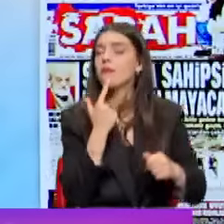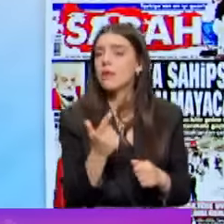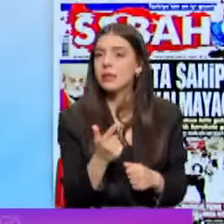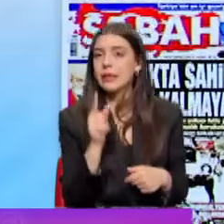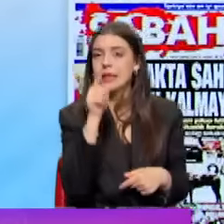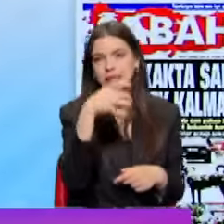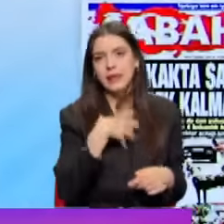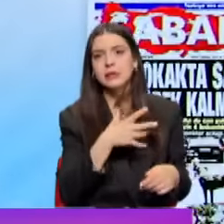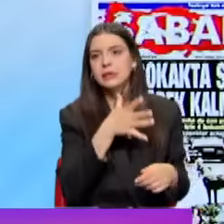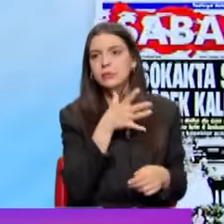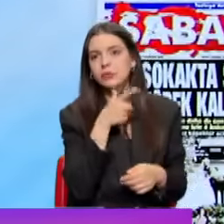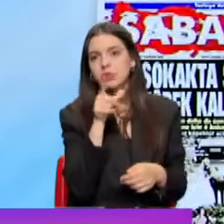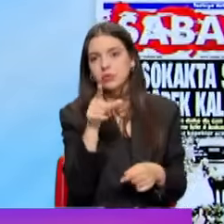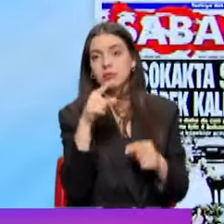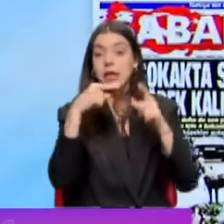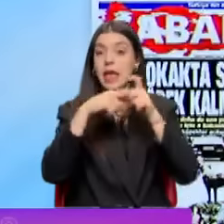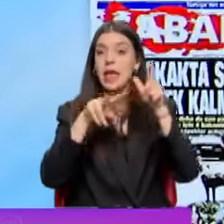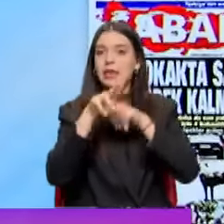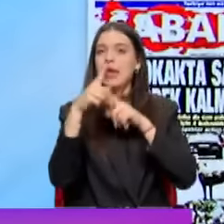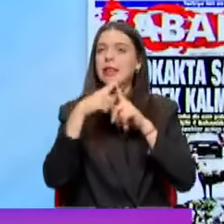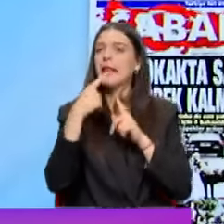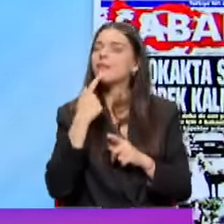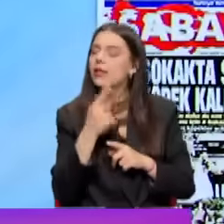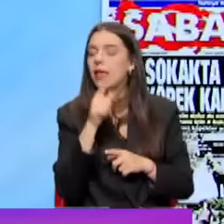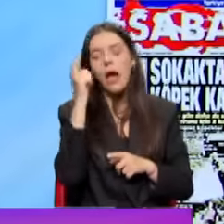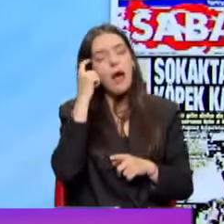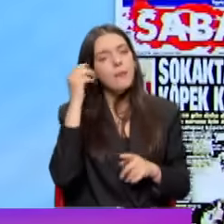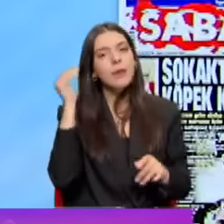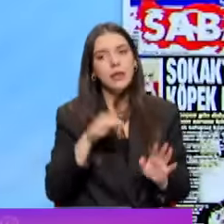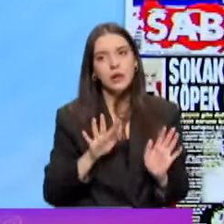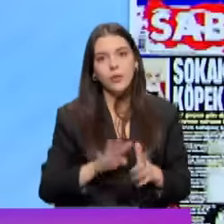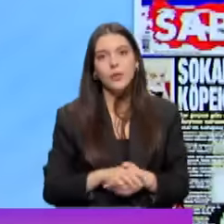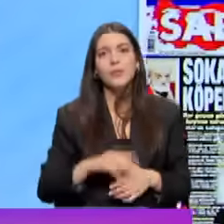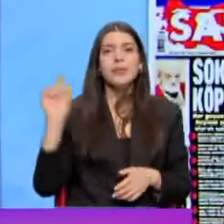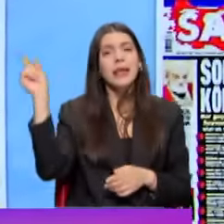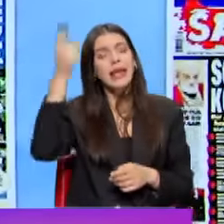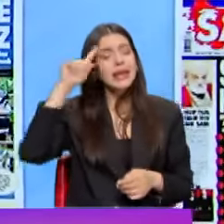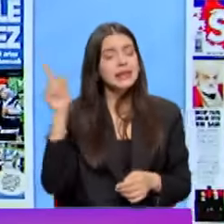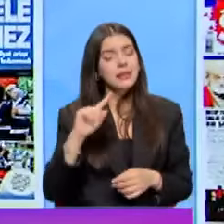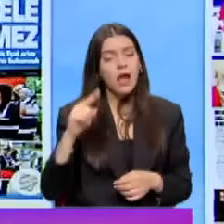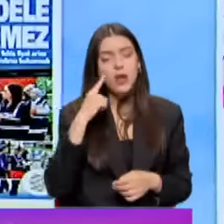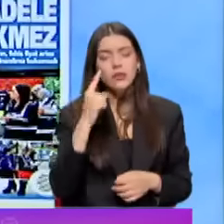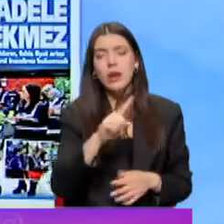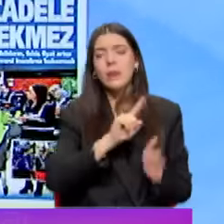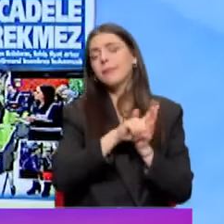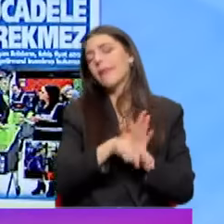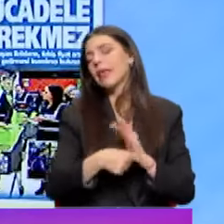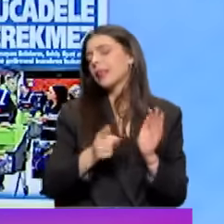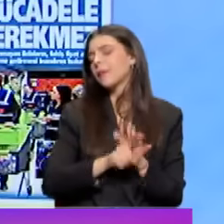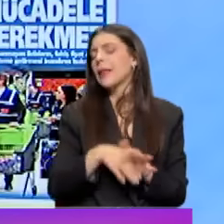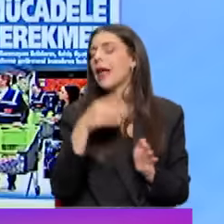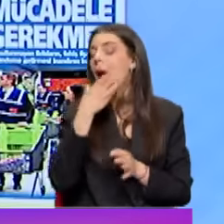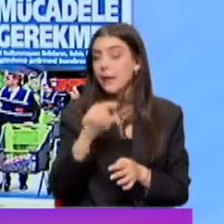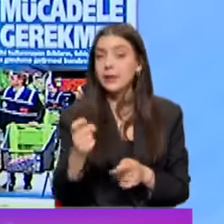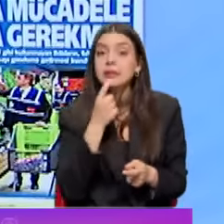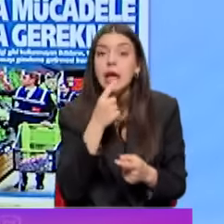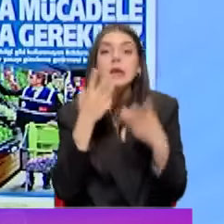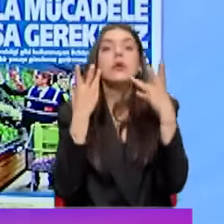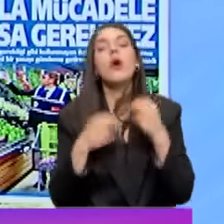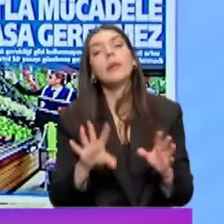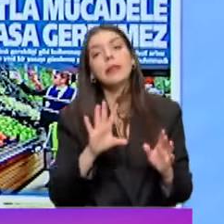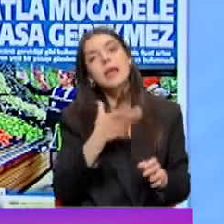kendisi biliyorsunuz EYT dendiğinde akla gelen isim iktidarcı ballandıra ballandıra anlatılan emekliler yılı olmadığını